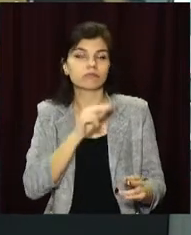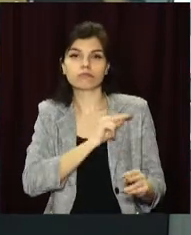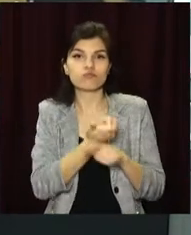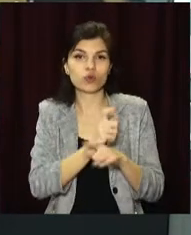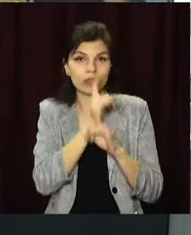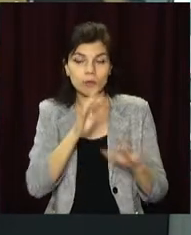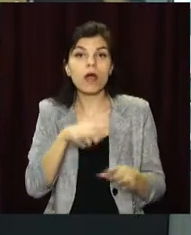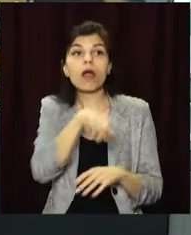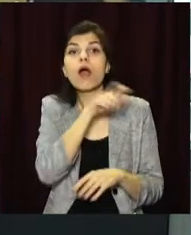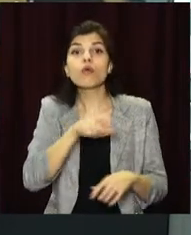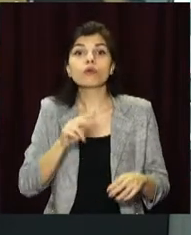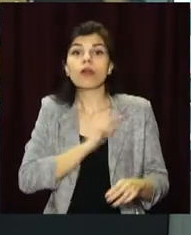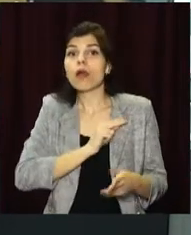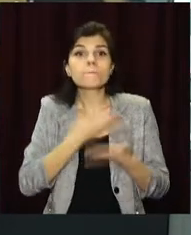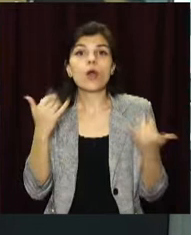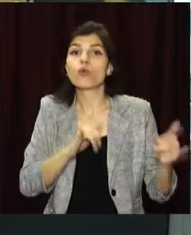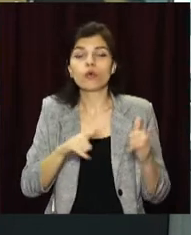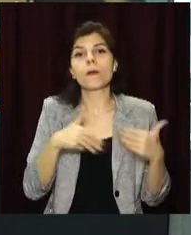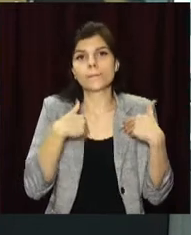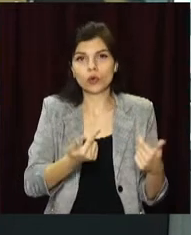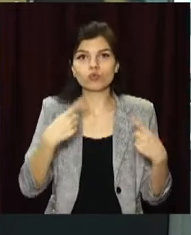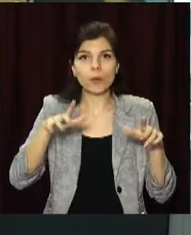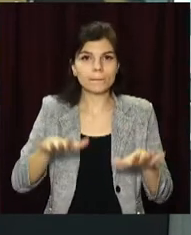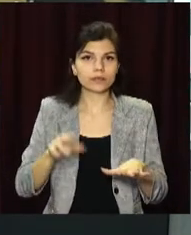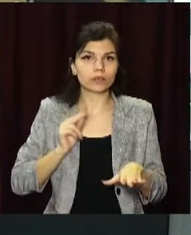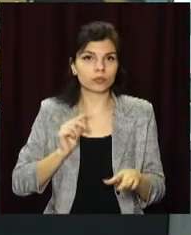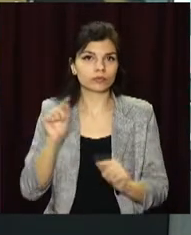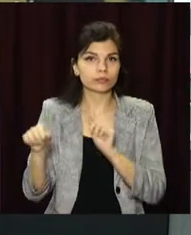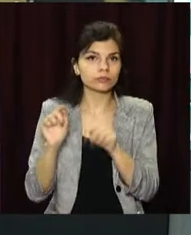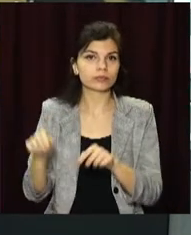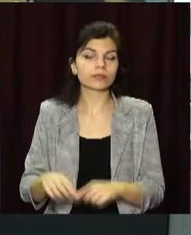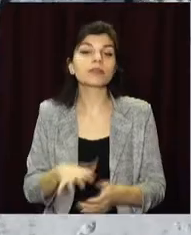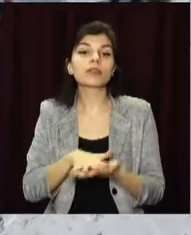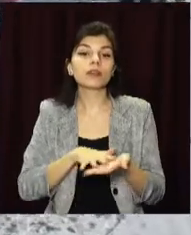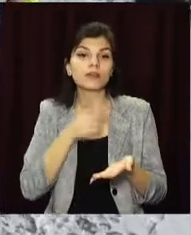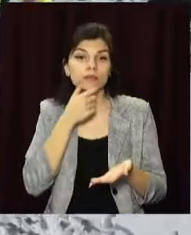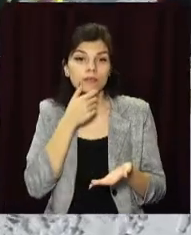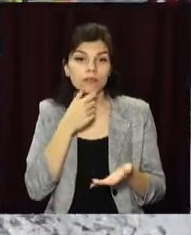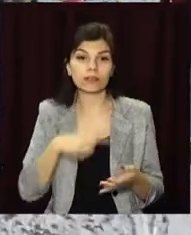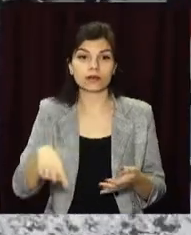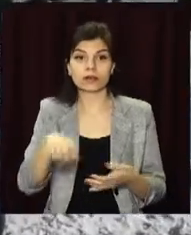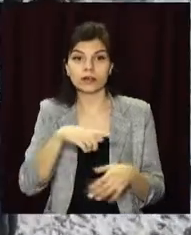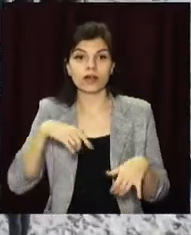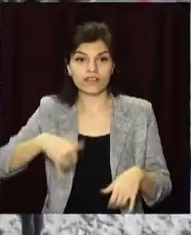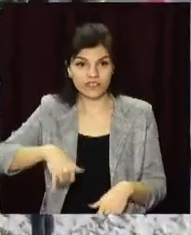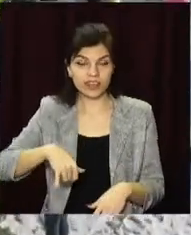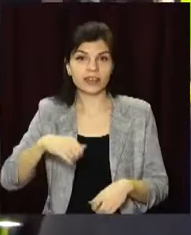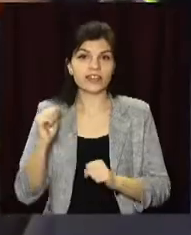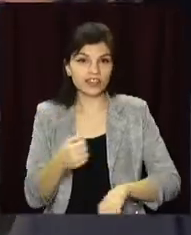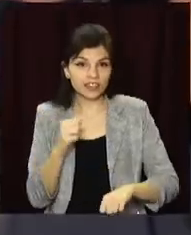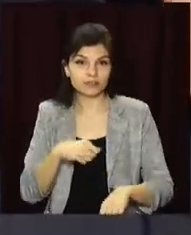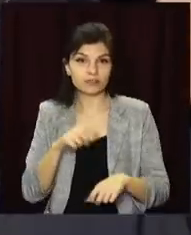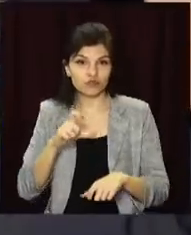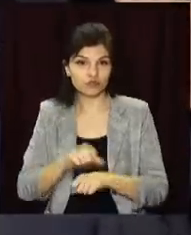без роботи, запропонував працевлаштуватися на комунальні підприємства. Деталі у наступному сюжеті. У жилетах з відрами та мітлами.